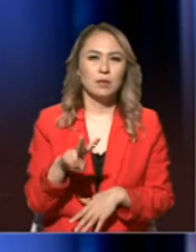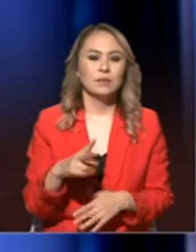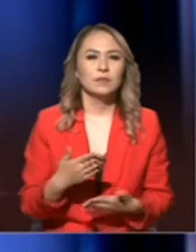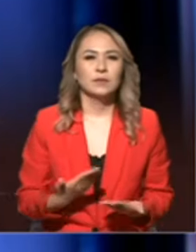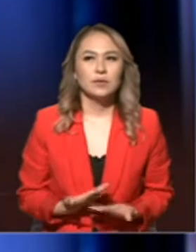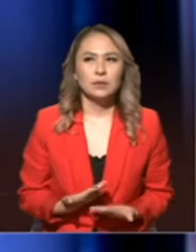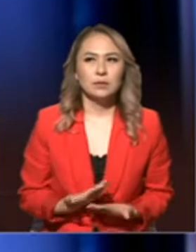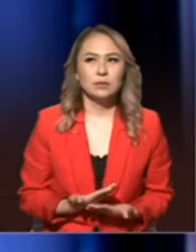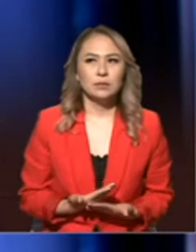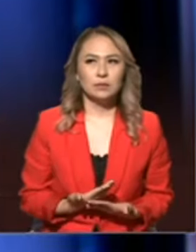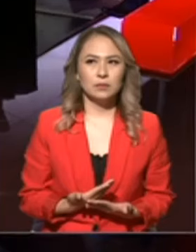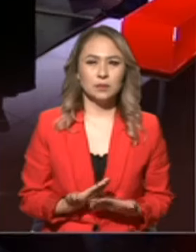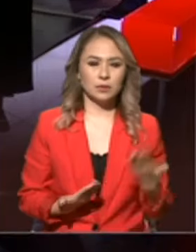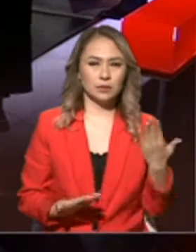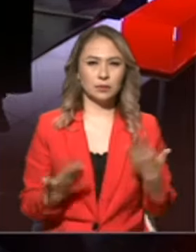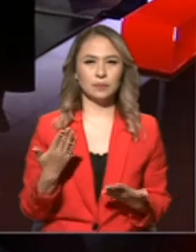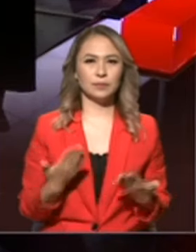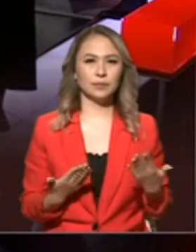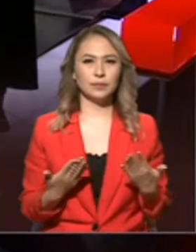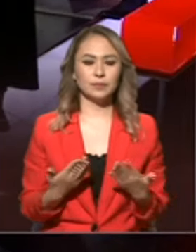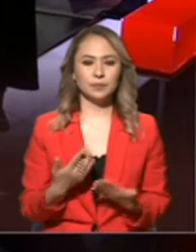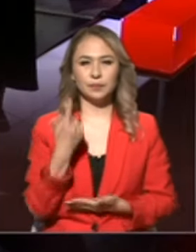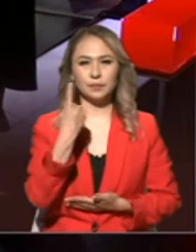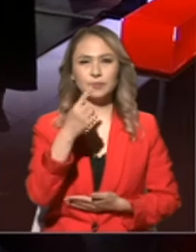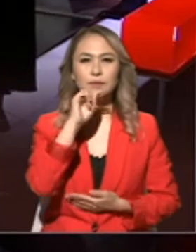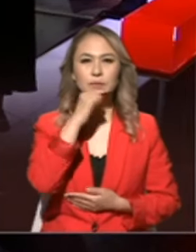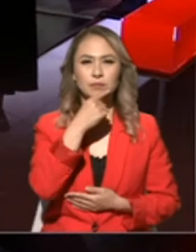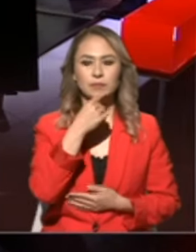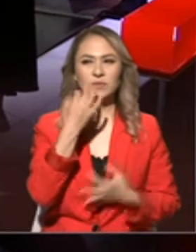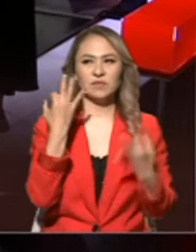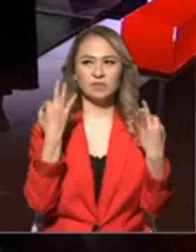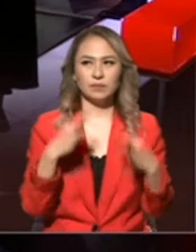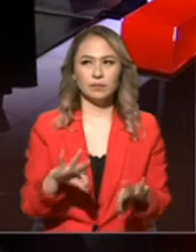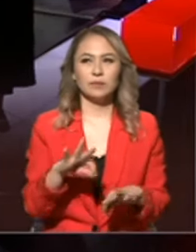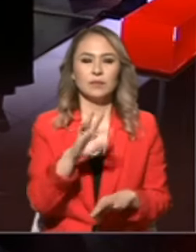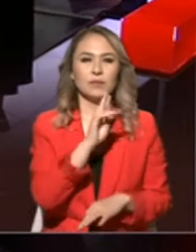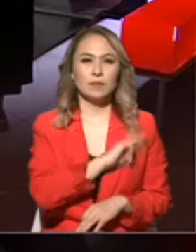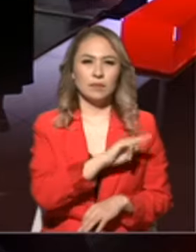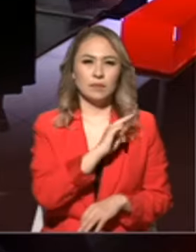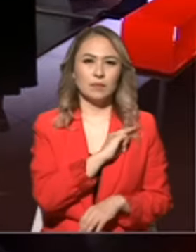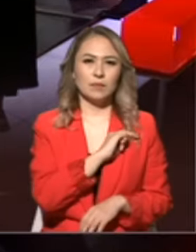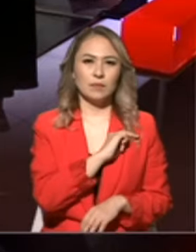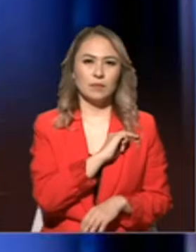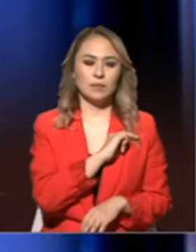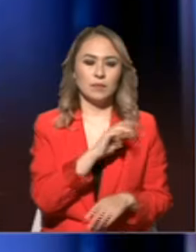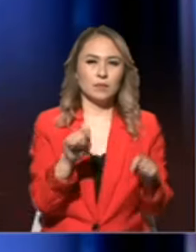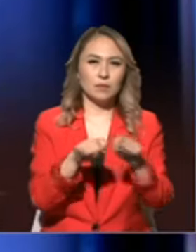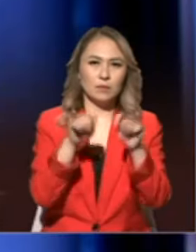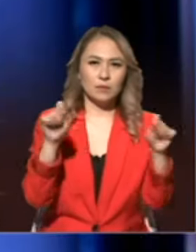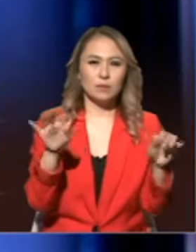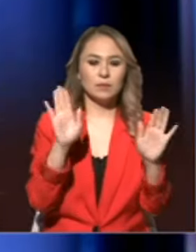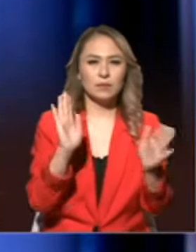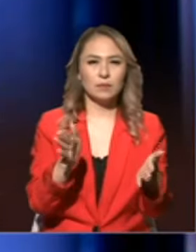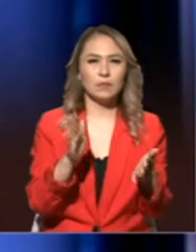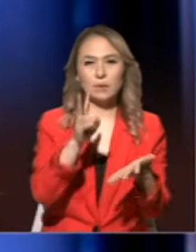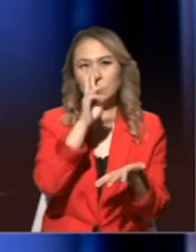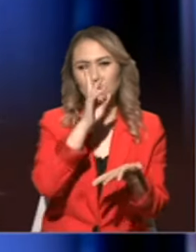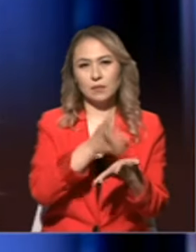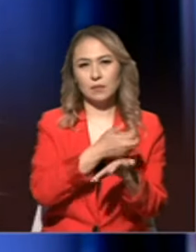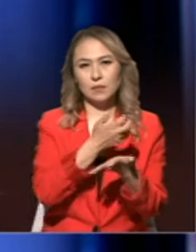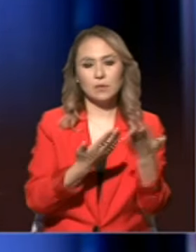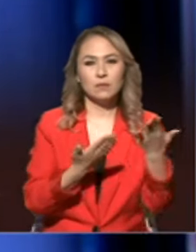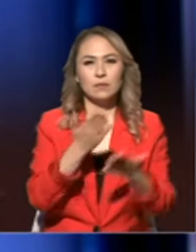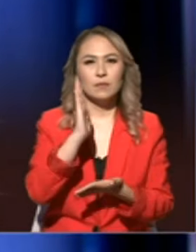керек. Сол кезде барып, егер бір экономикалық бос жаңағы жұмыс орындары ашылса, олардың жалақысы жақсы